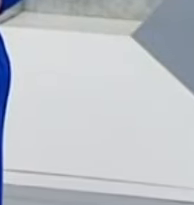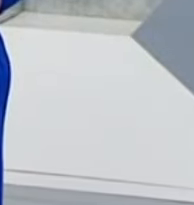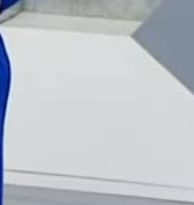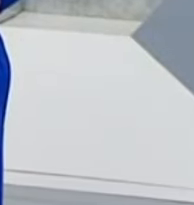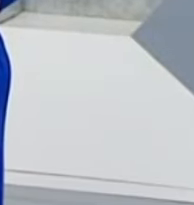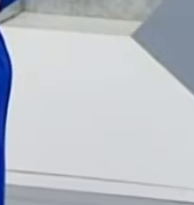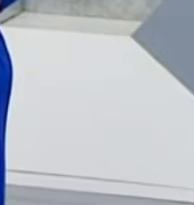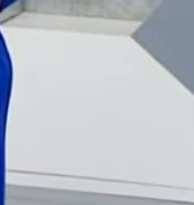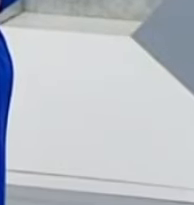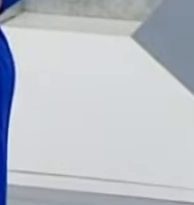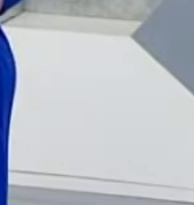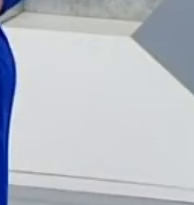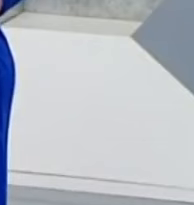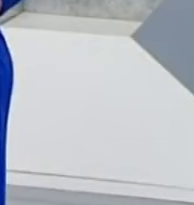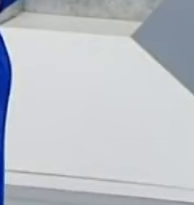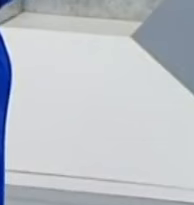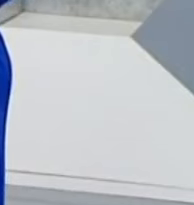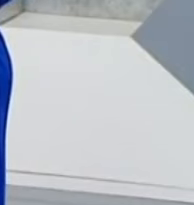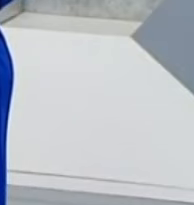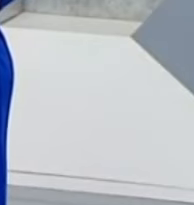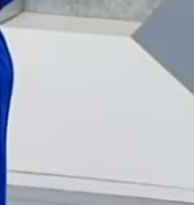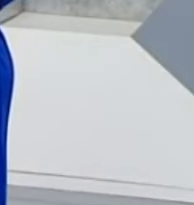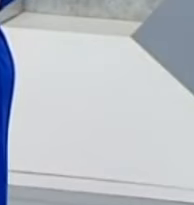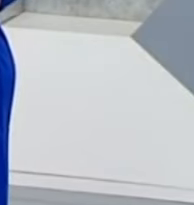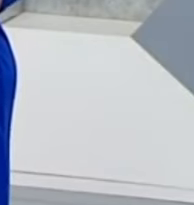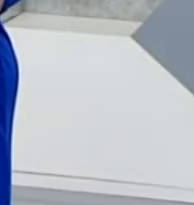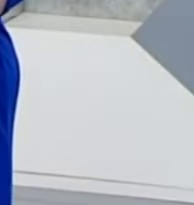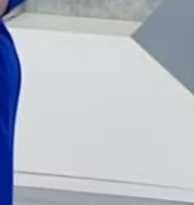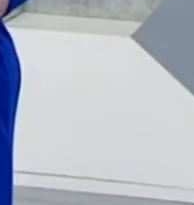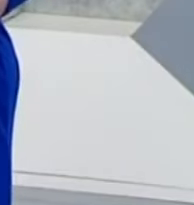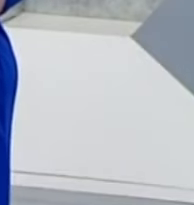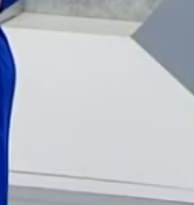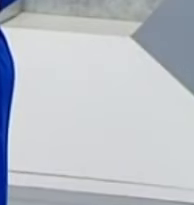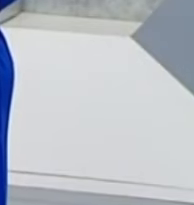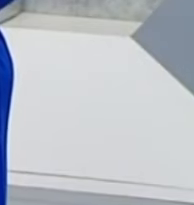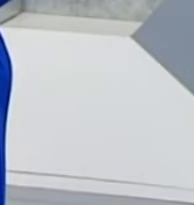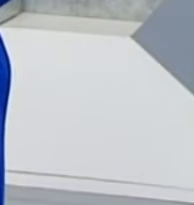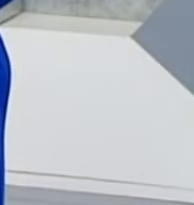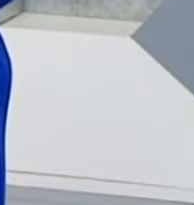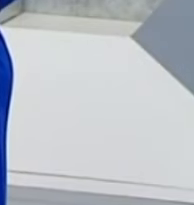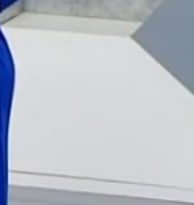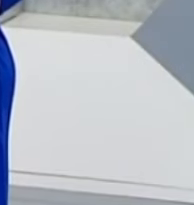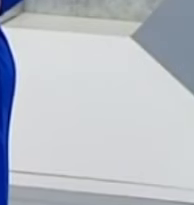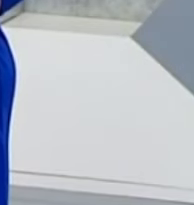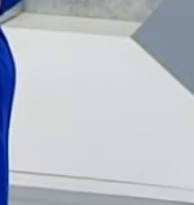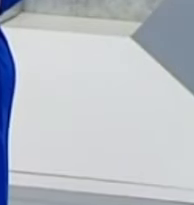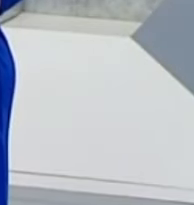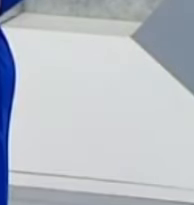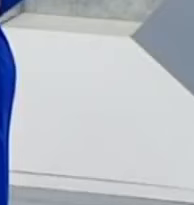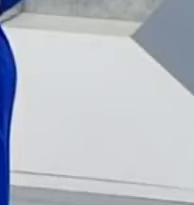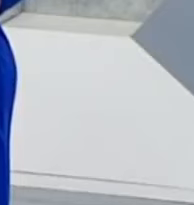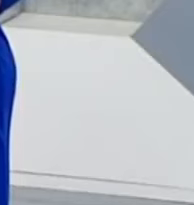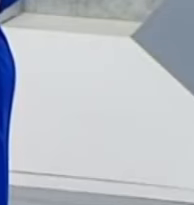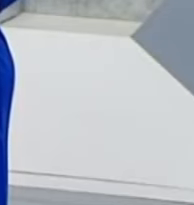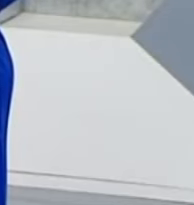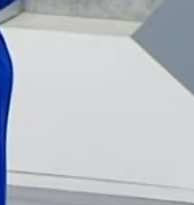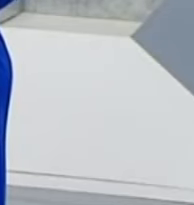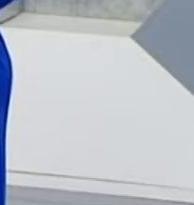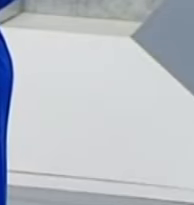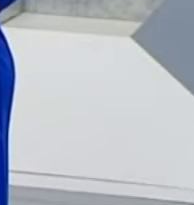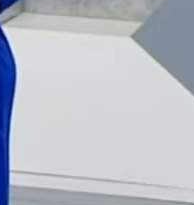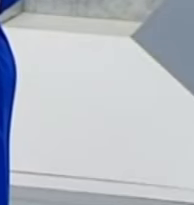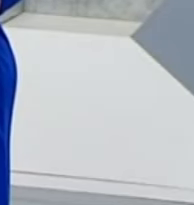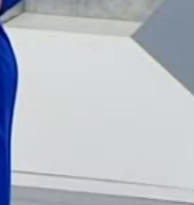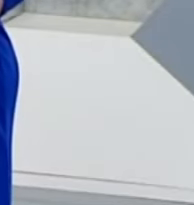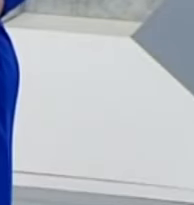Kapuso, para sa mga maiinit na balita, mag-subscribe sa GMA Integrated News sa YouTube. Sa mga kapuso naman abroad, subaybayan nyo kami sa